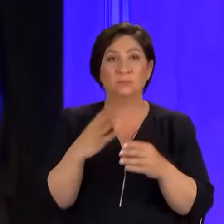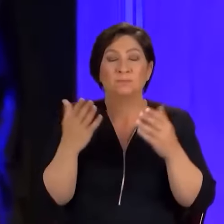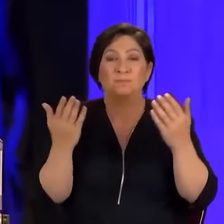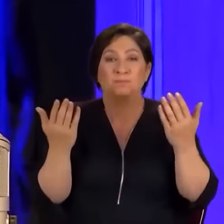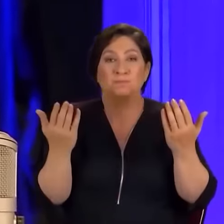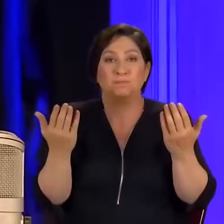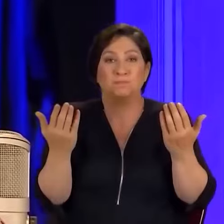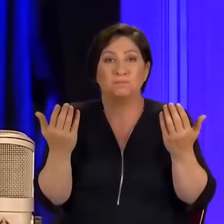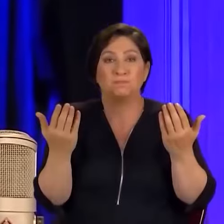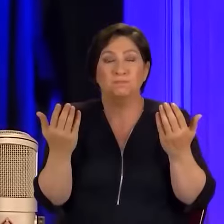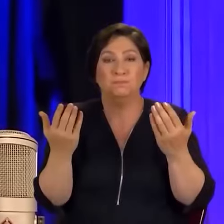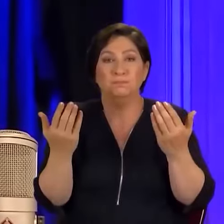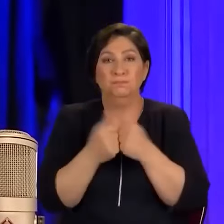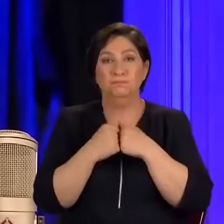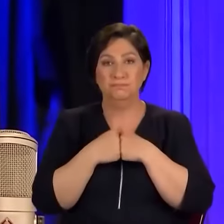Yani